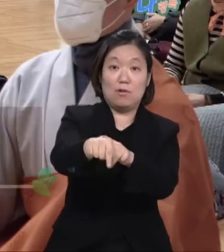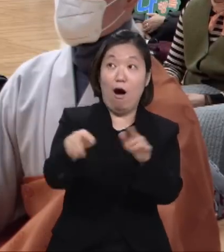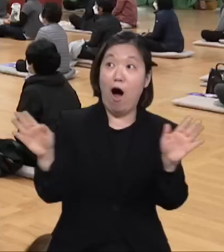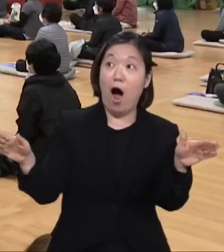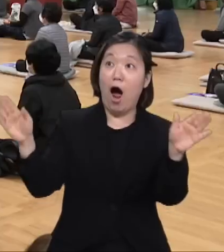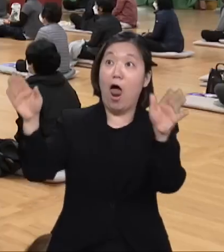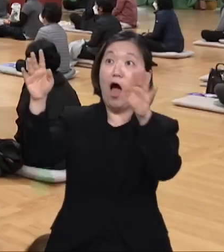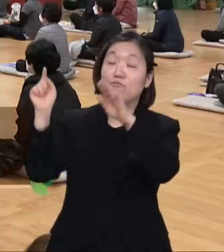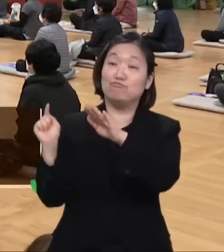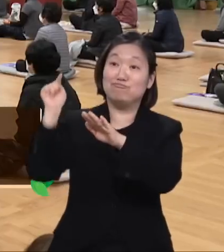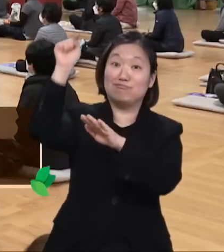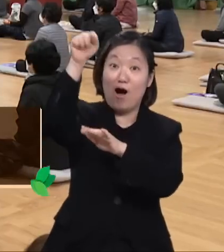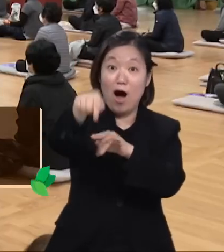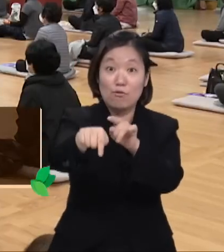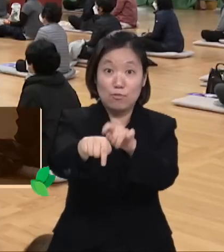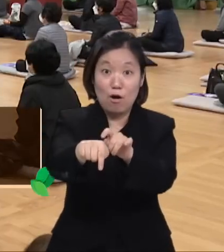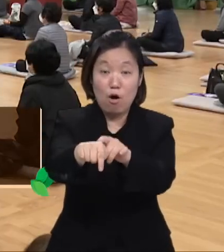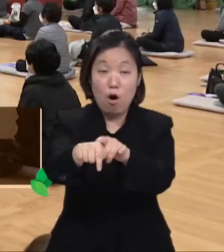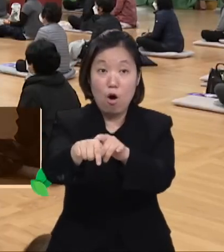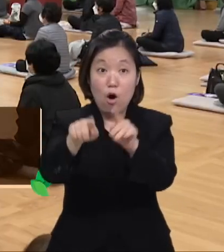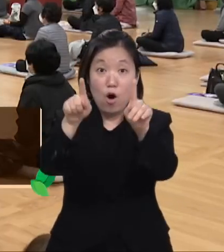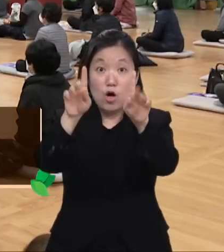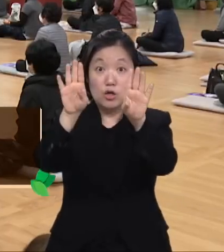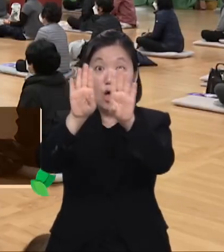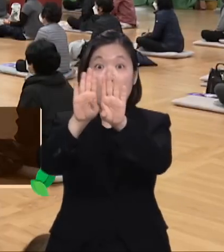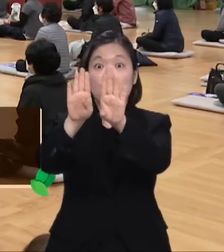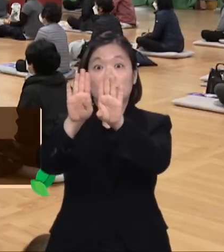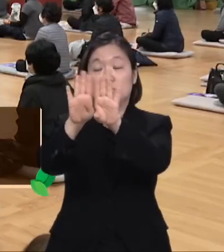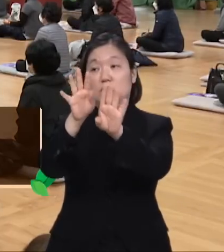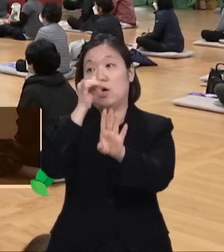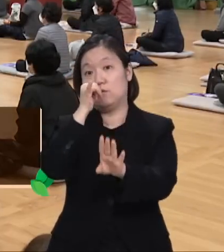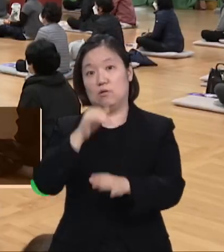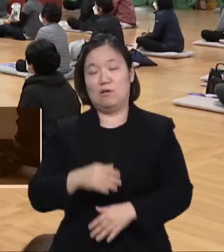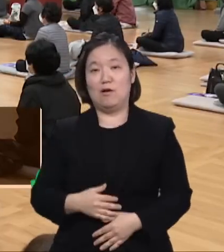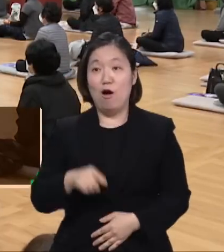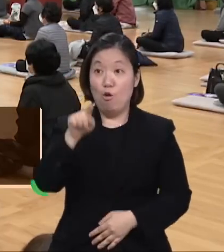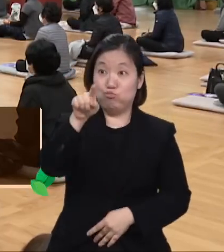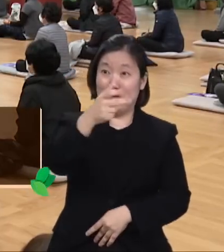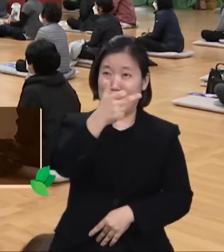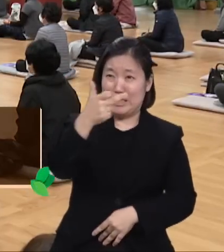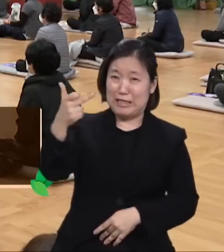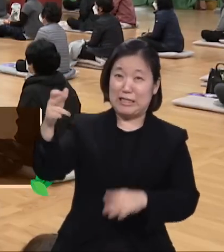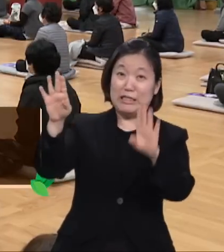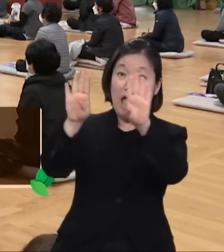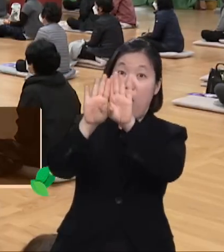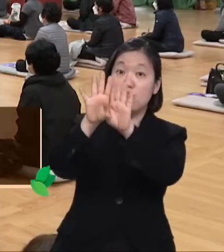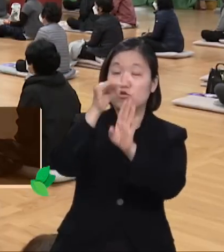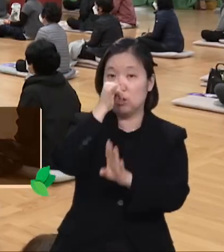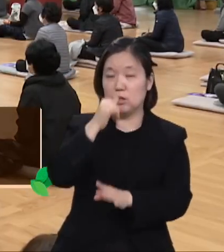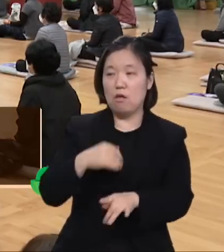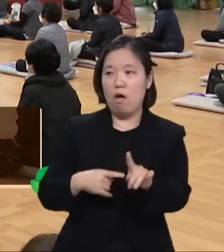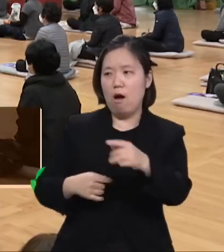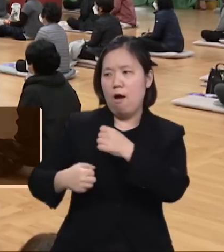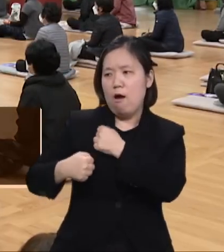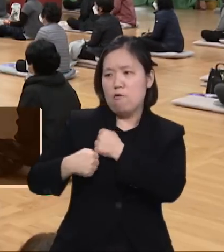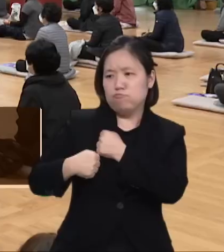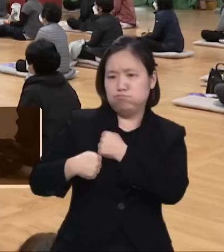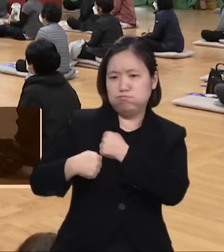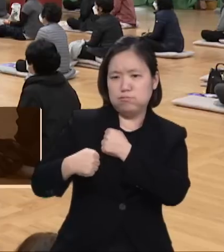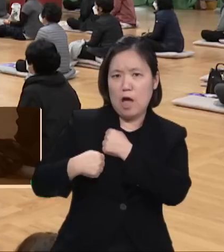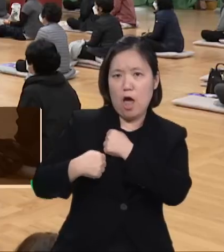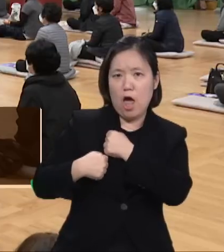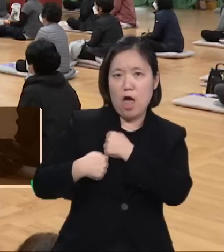그리고 짠하고 대문이 나타나더래요 큰 대문이 나타났는데 그 병사들이 창을 들고 지키고